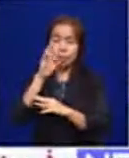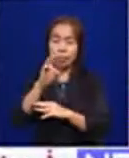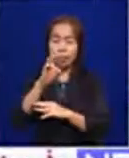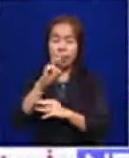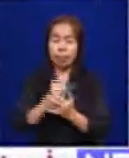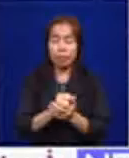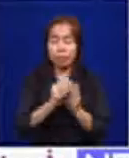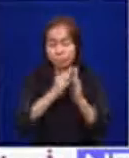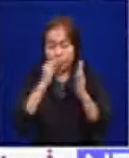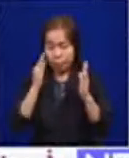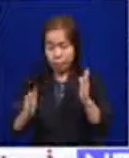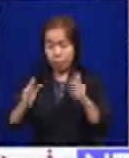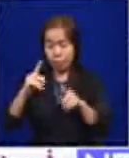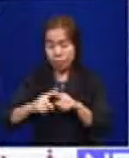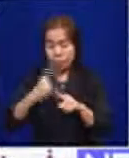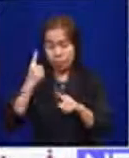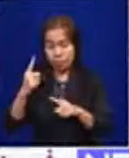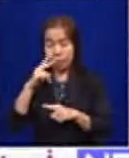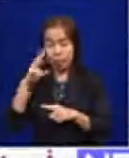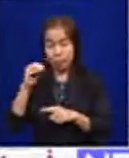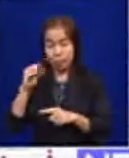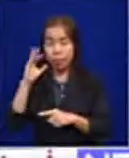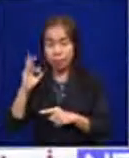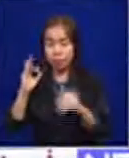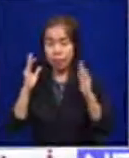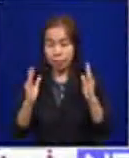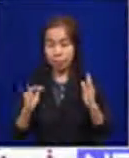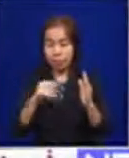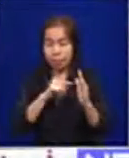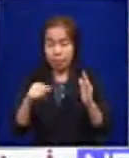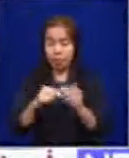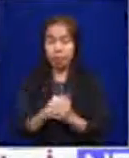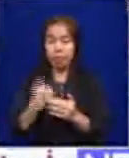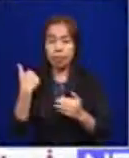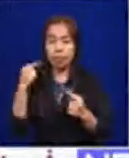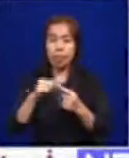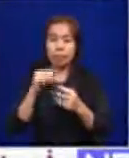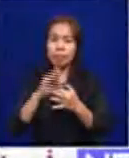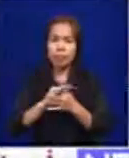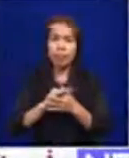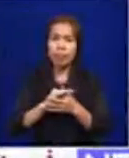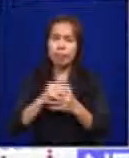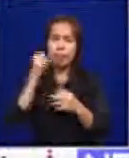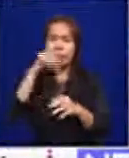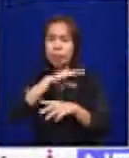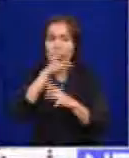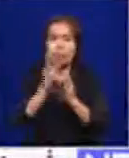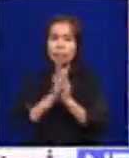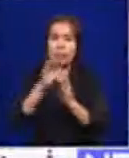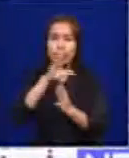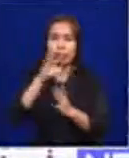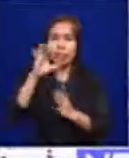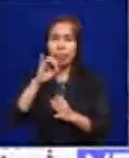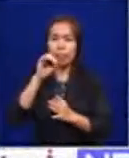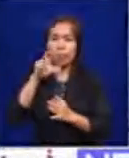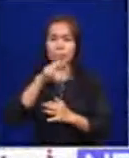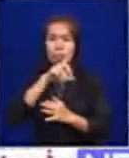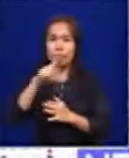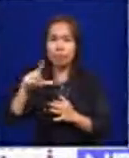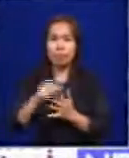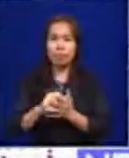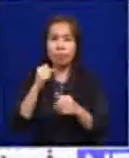ม2559มีผู้ขอความช่วยเหลือจากกองทุน 5,983 รายรัฐให้เงินช่วยเหลือไป